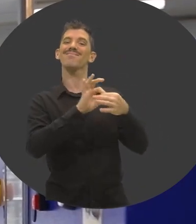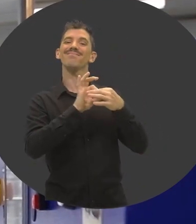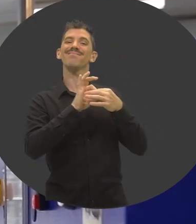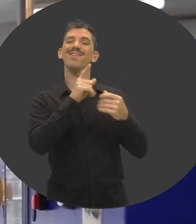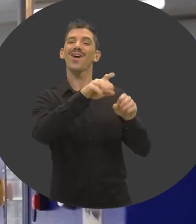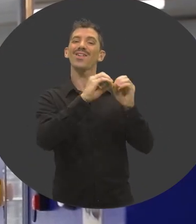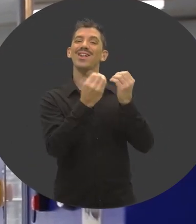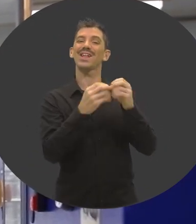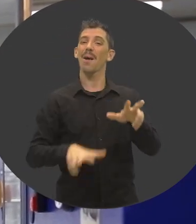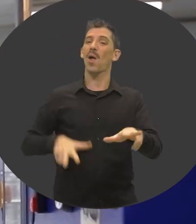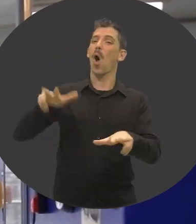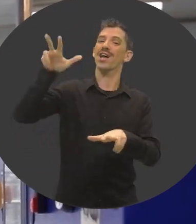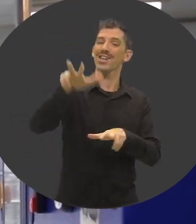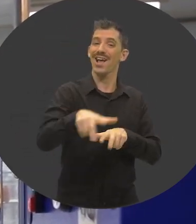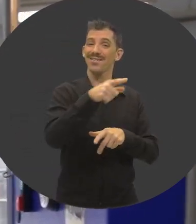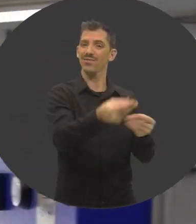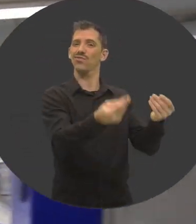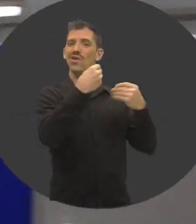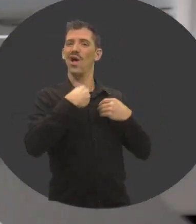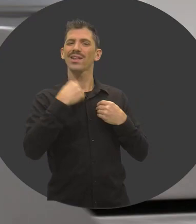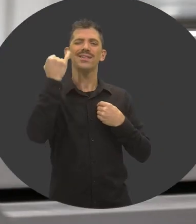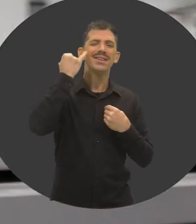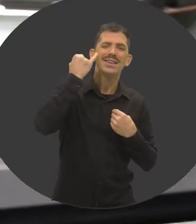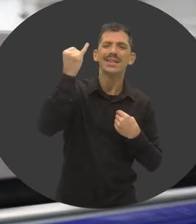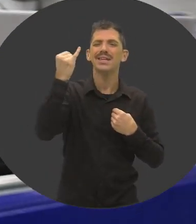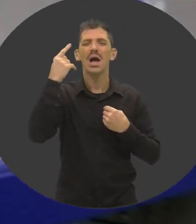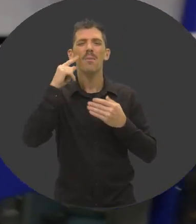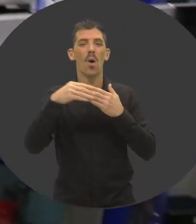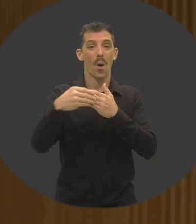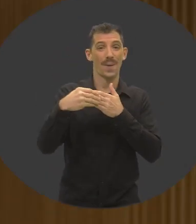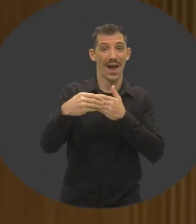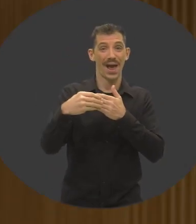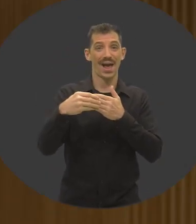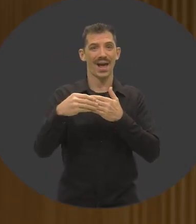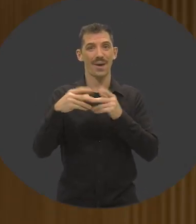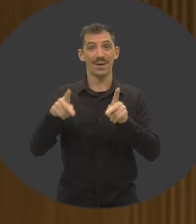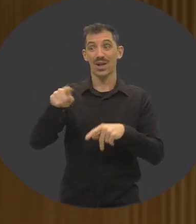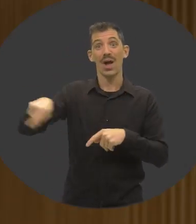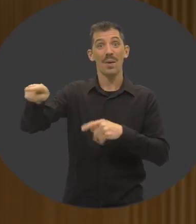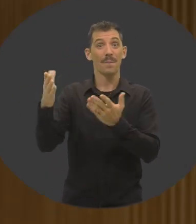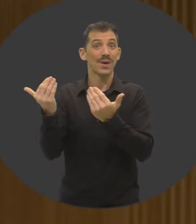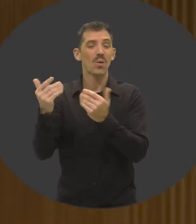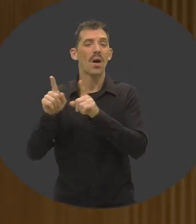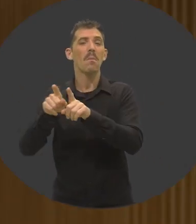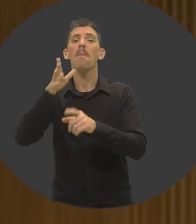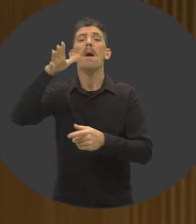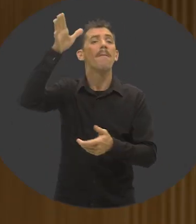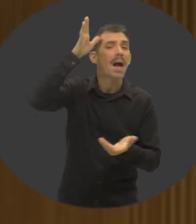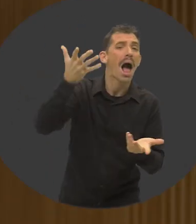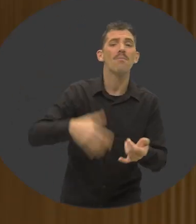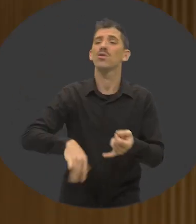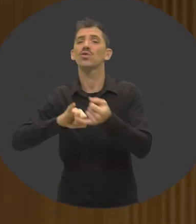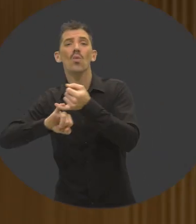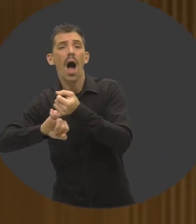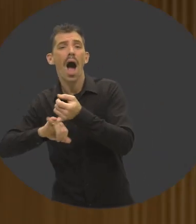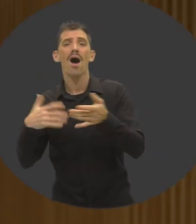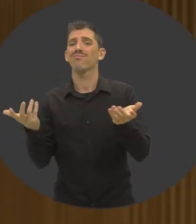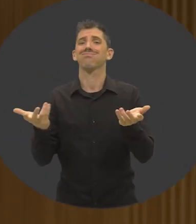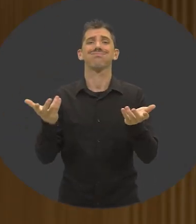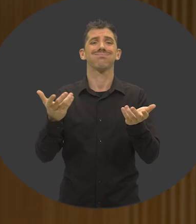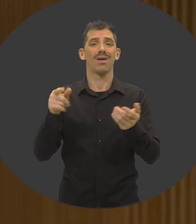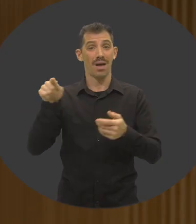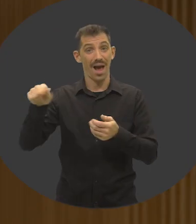lors de l'entrevue. C'est pourquoi on fait appel avec l'organisme Apogee qui peut fournir ce type d'accompagnement-là. D'autres personnes nous demandent